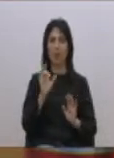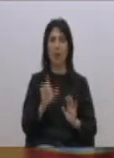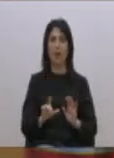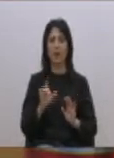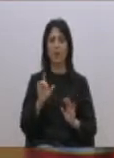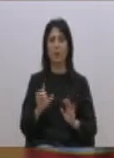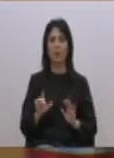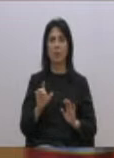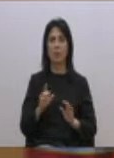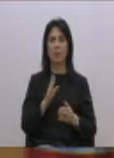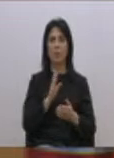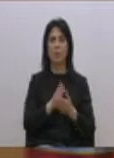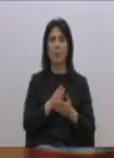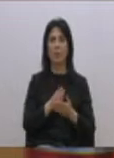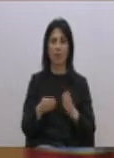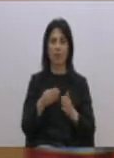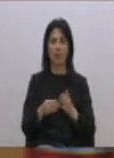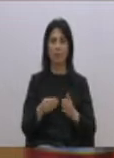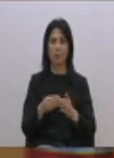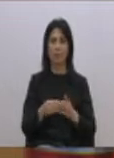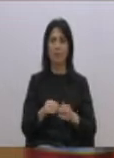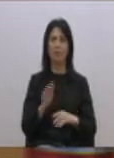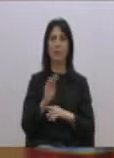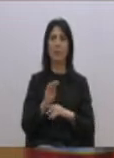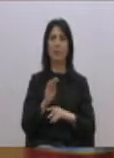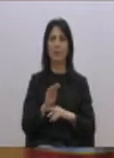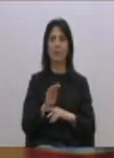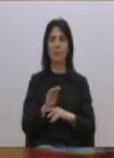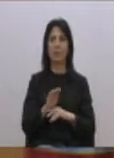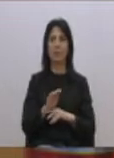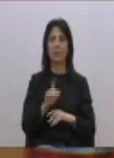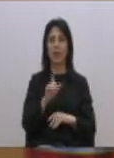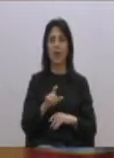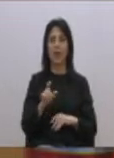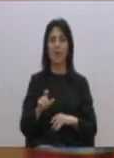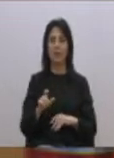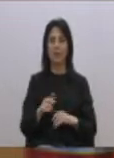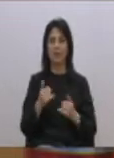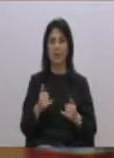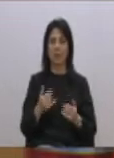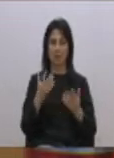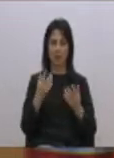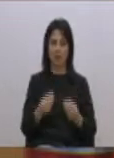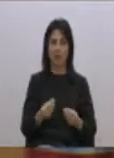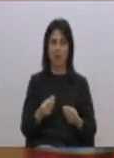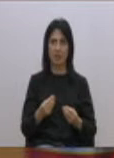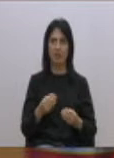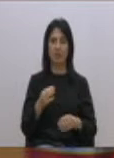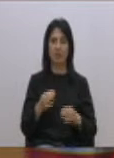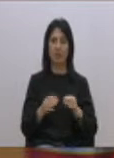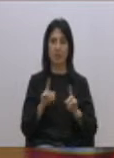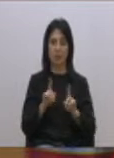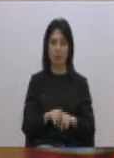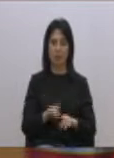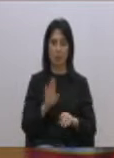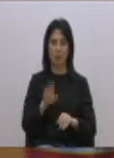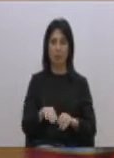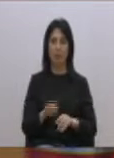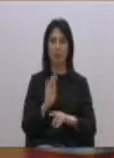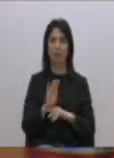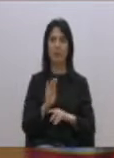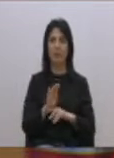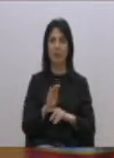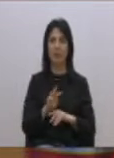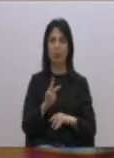ადამიანებს პირდაპირ თქვათ ჩაგრავდა. აკრიტიკებდნენ ხალხი აკრიტიკებს დღევანდელ სასამართლო სისტემას.